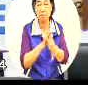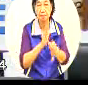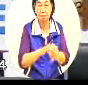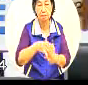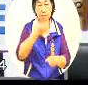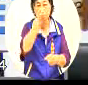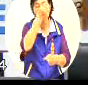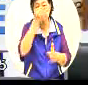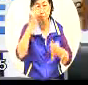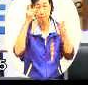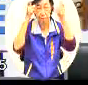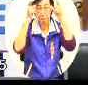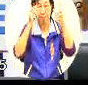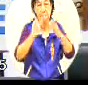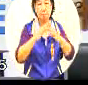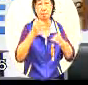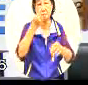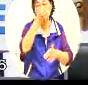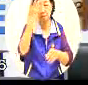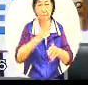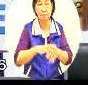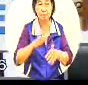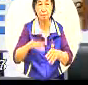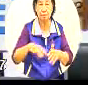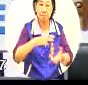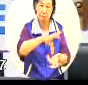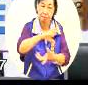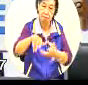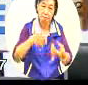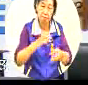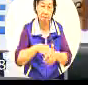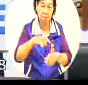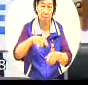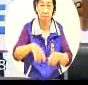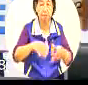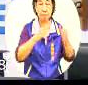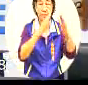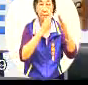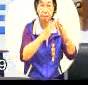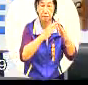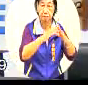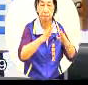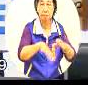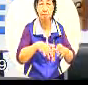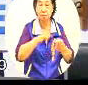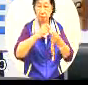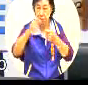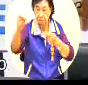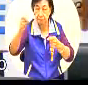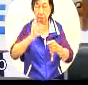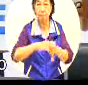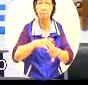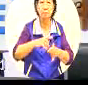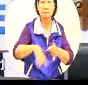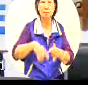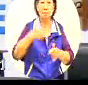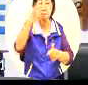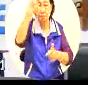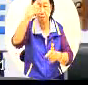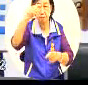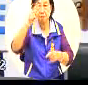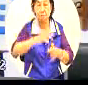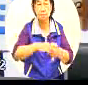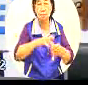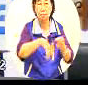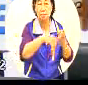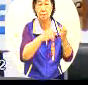言，世界上最遥远回家的距离是高雄是他们的故乡，他们非常希望能